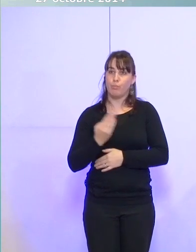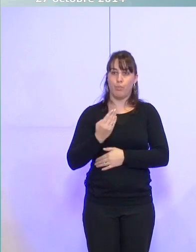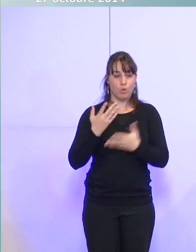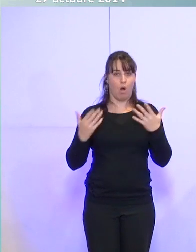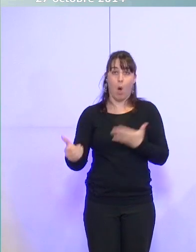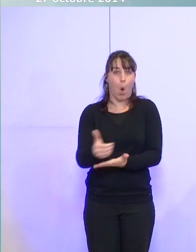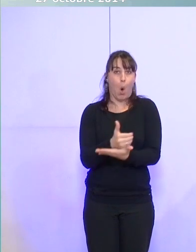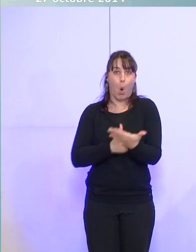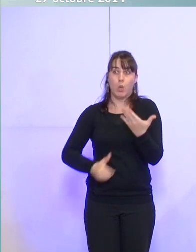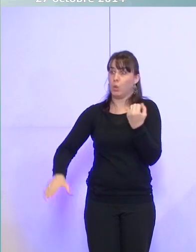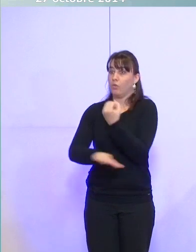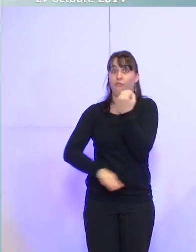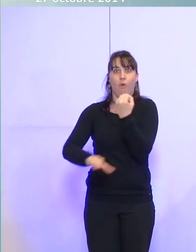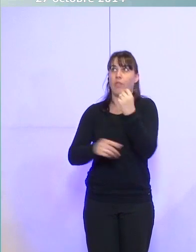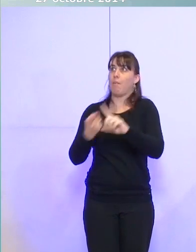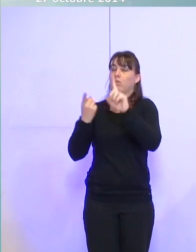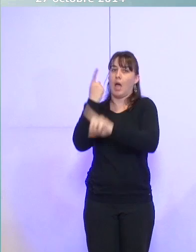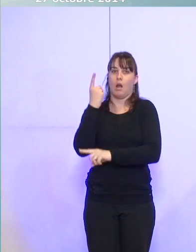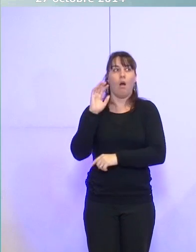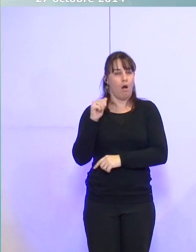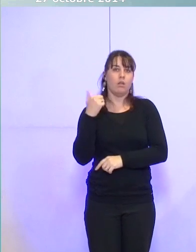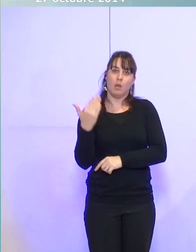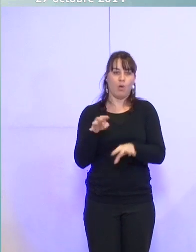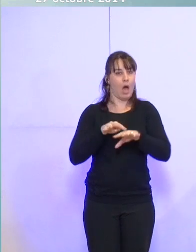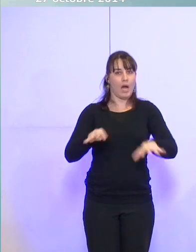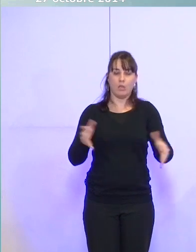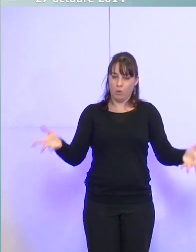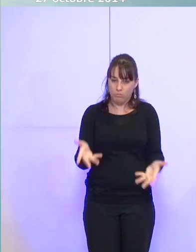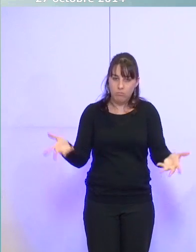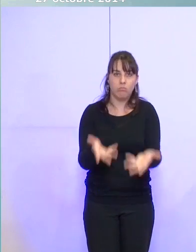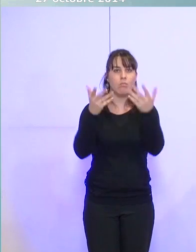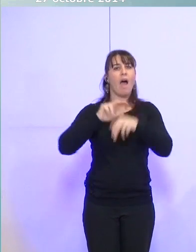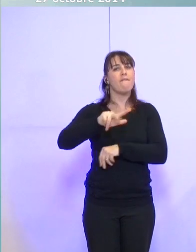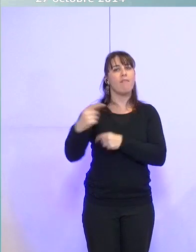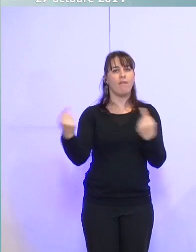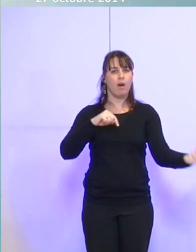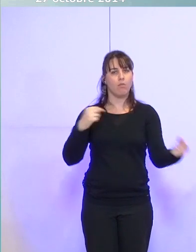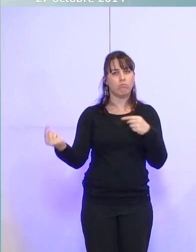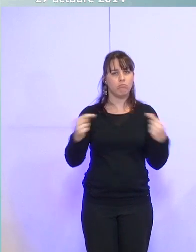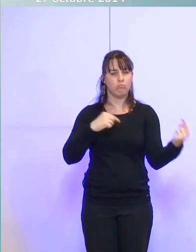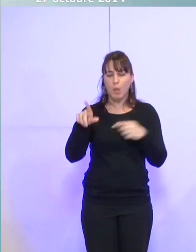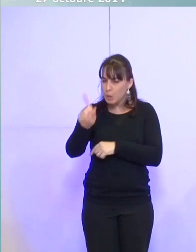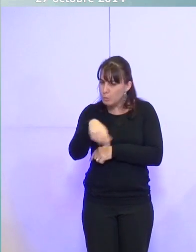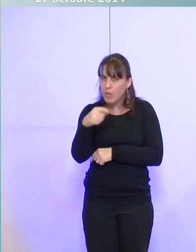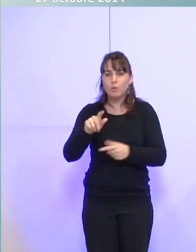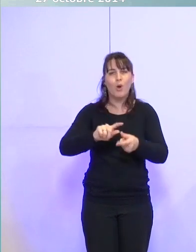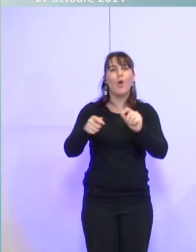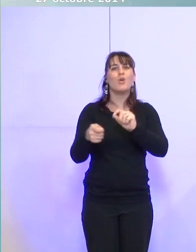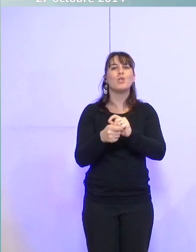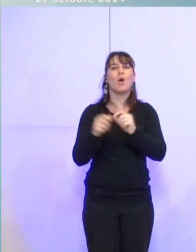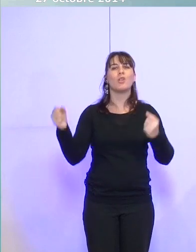ressource fondamentale a permis d'augmenter fortement les réseaux. Donc il y aura des débats, évidemment, dans cette modification à